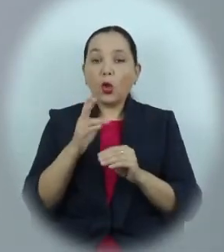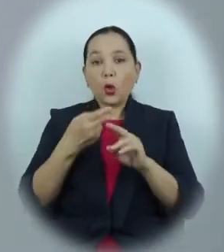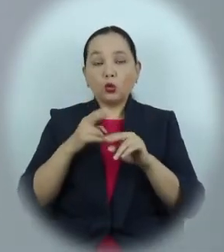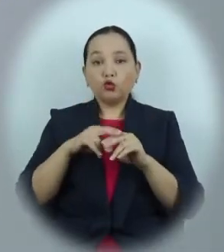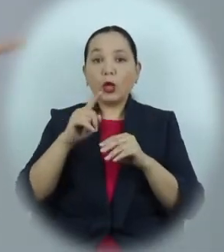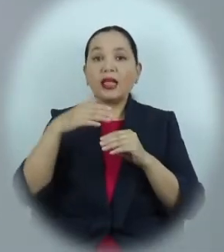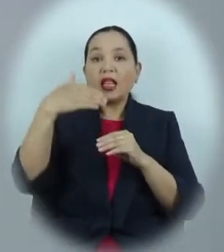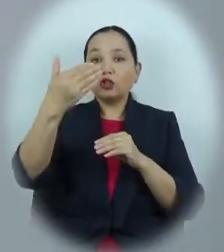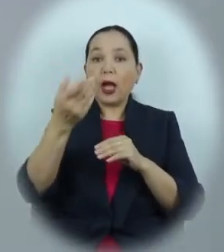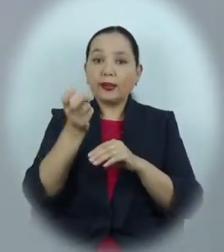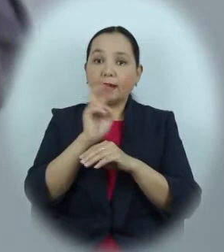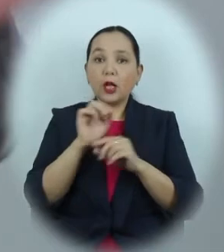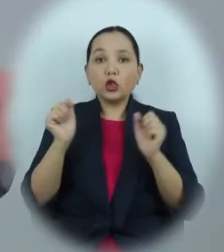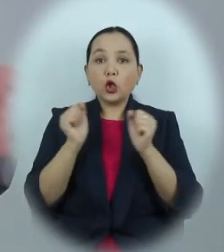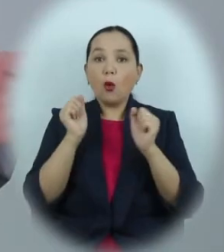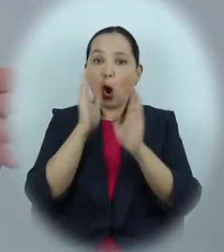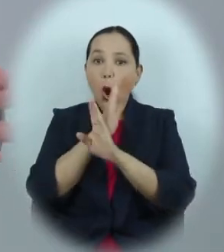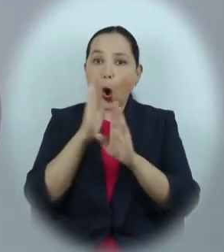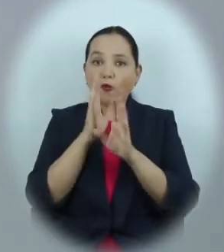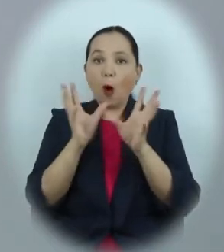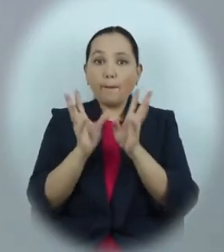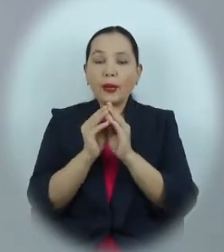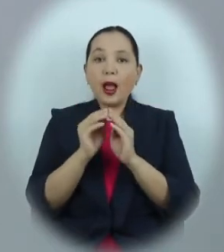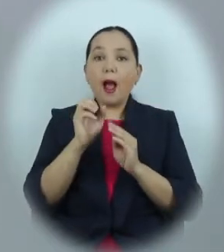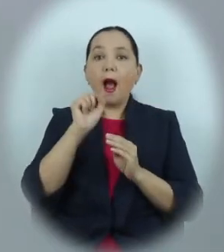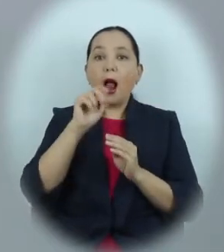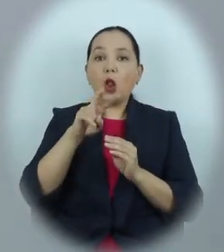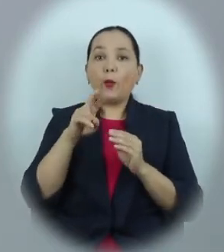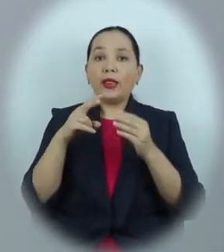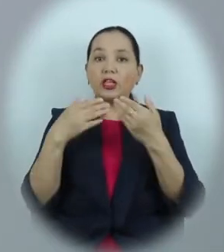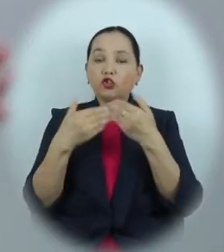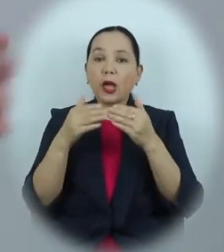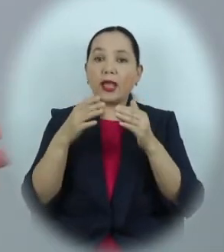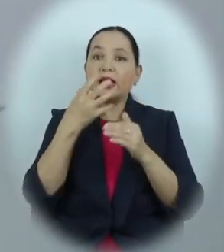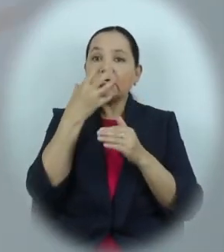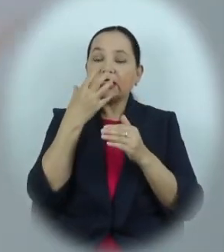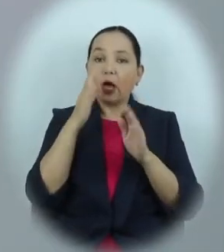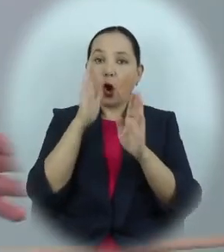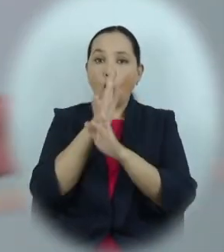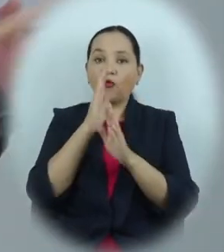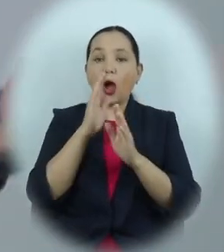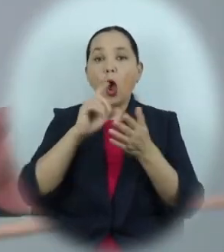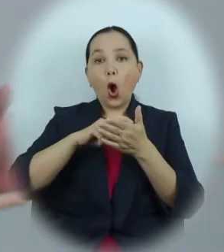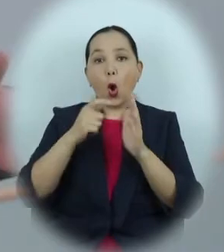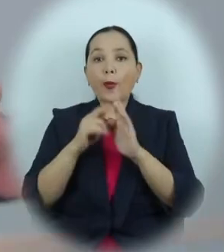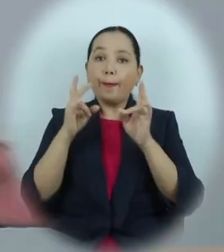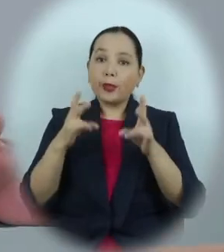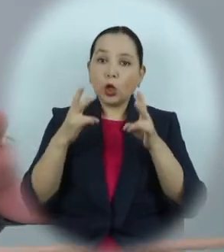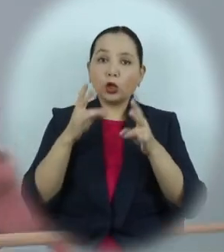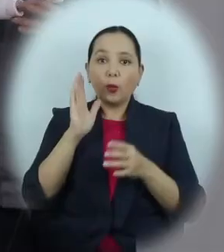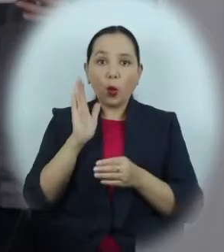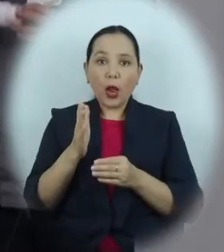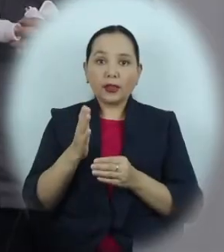o'shanda tashqaridan kirib kelayotgan sovuq havo oqimi bilan alüminyumdan chiqayotgan issiq havo oqimi xonaga mutadil havo oqimini olib